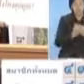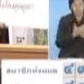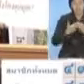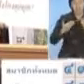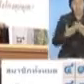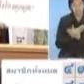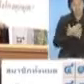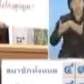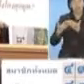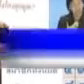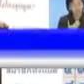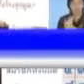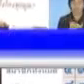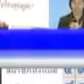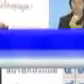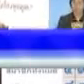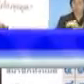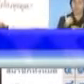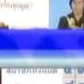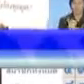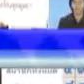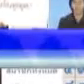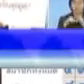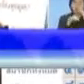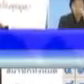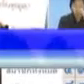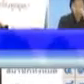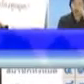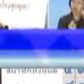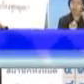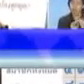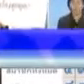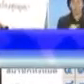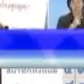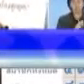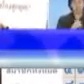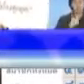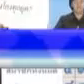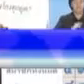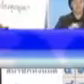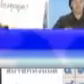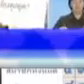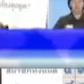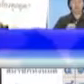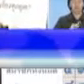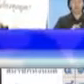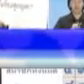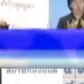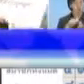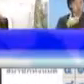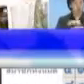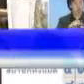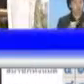ในการทุจริตต้องเกิดขึ้นแน่ถ้าการทุจริตเกิดขึ้นแน่ๆมันต้องมีจอมวงการอยู่ในกระทรวงพาณิชย์ติดตามต่อท่านประธ